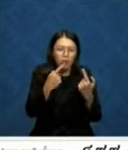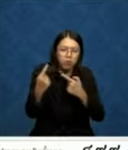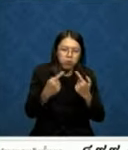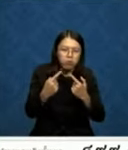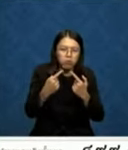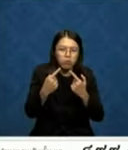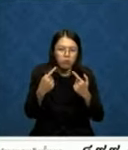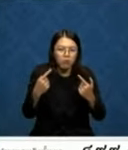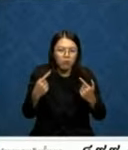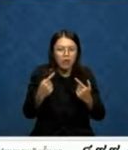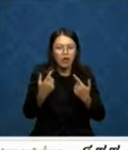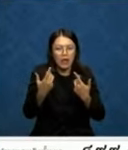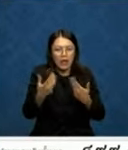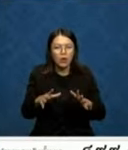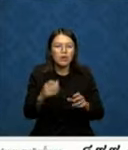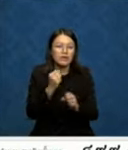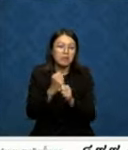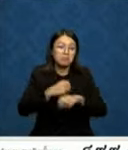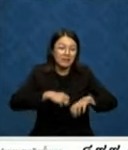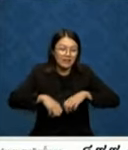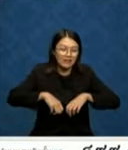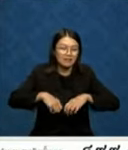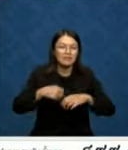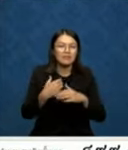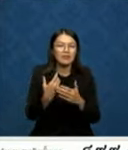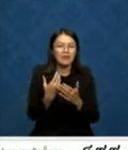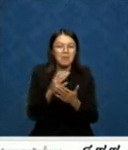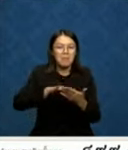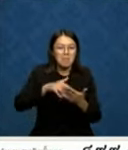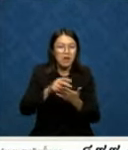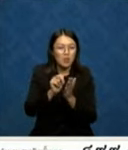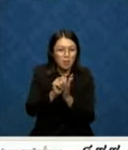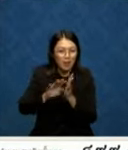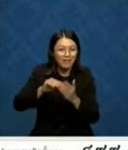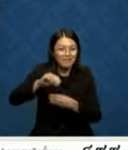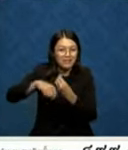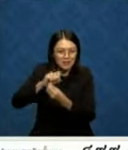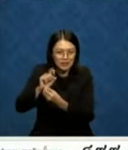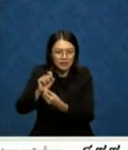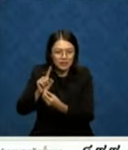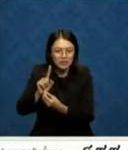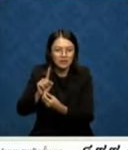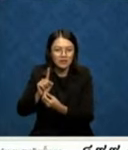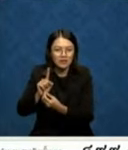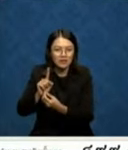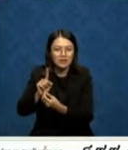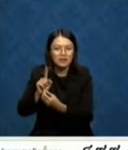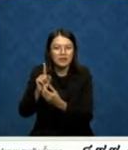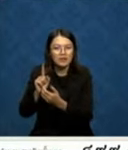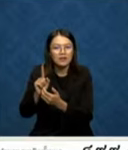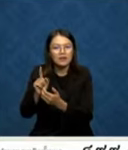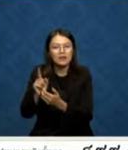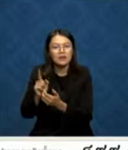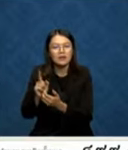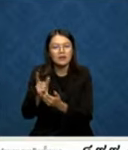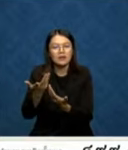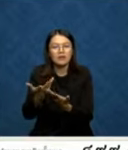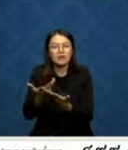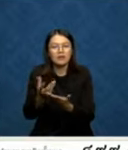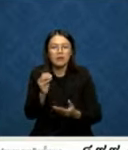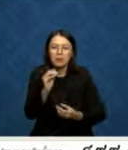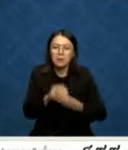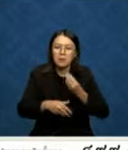าการดำเนินงานทางด้านการดำเนินการนโยบายเศรษฐกิจทางด้านดีมานด์ไซด์จะนำมาซึ่